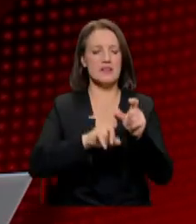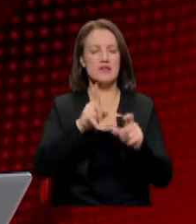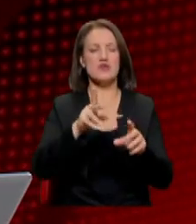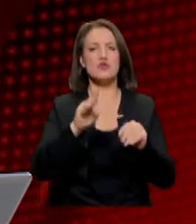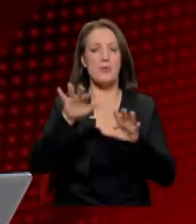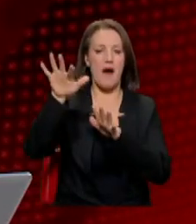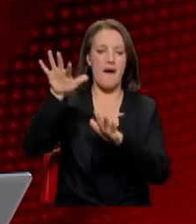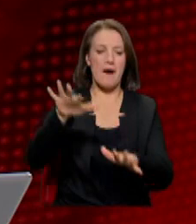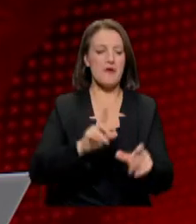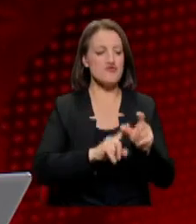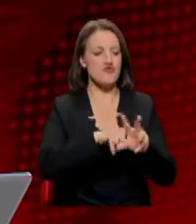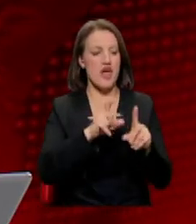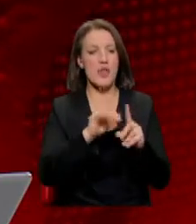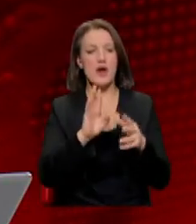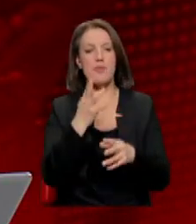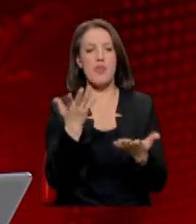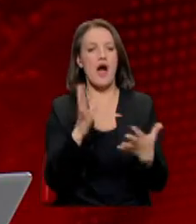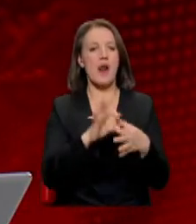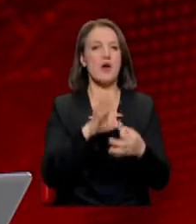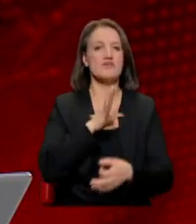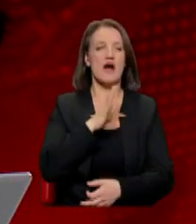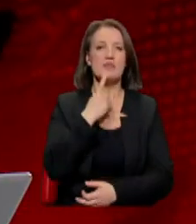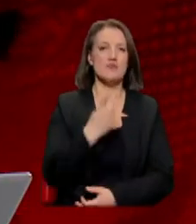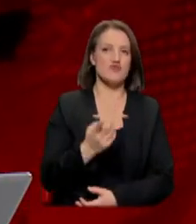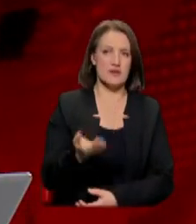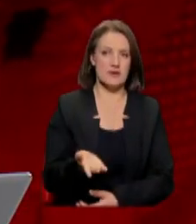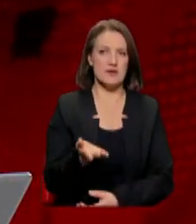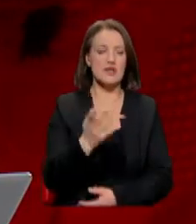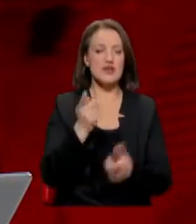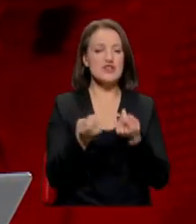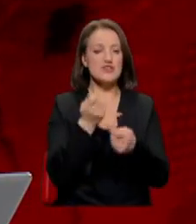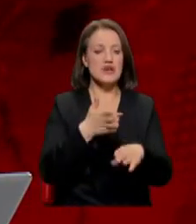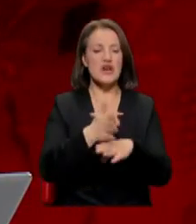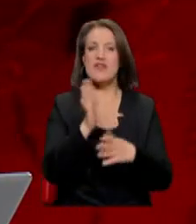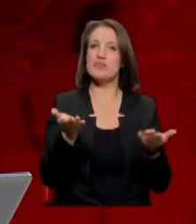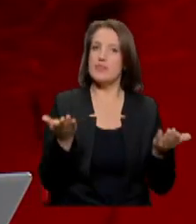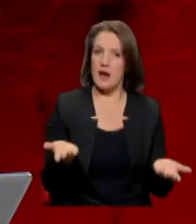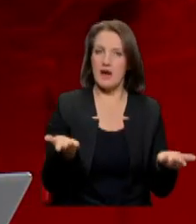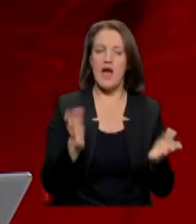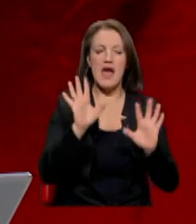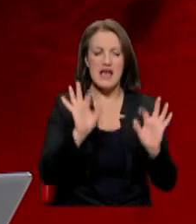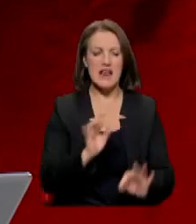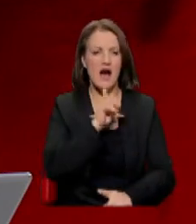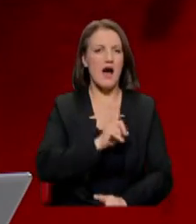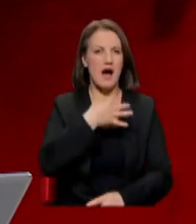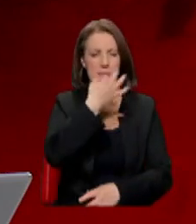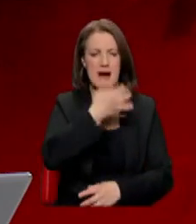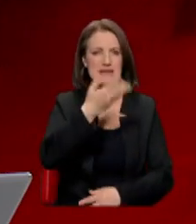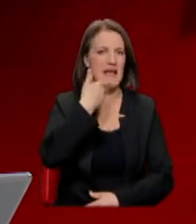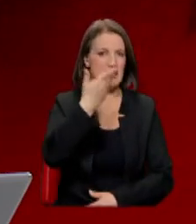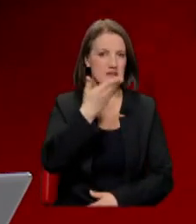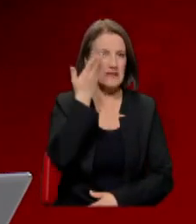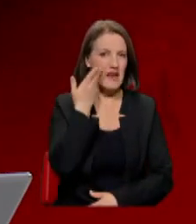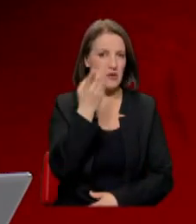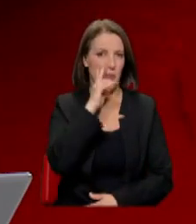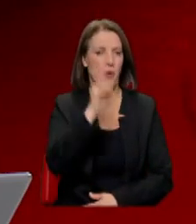toprak kaymasıyla ÇED raporunun ne alakası var demişti. İşin aslı neymiş? Hemen ilk haberde izleyecek,